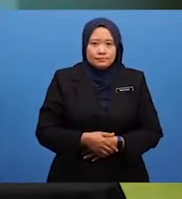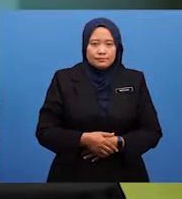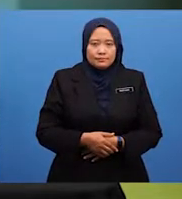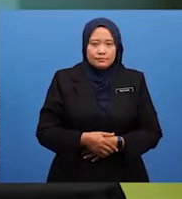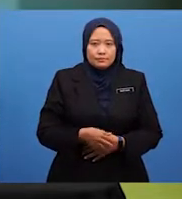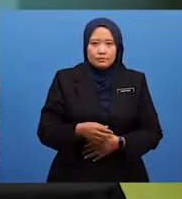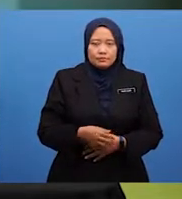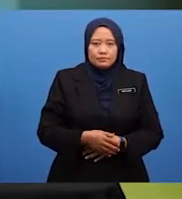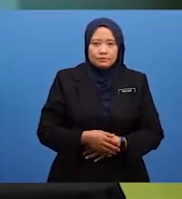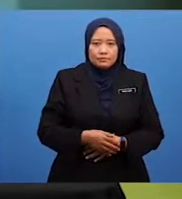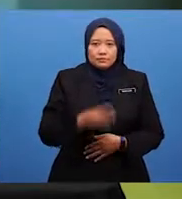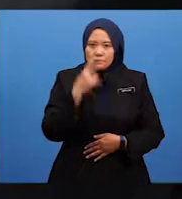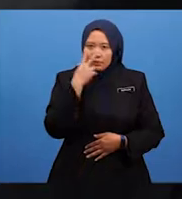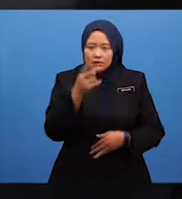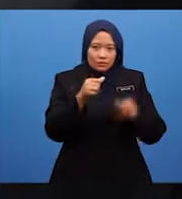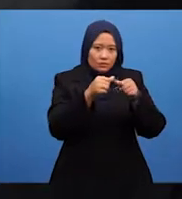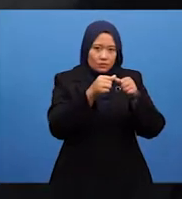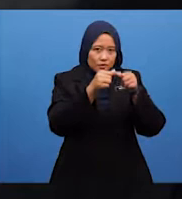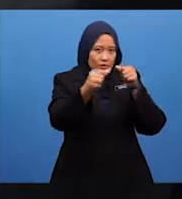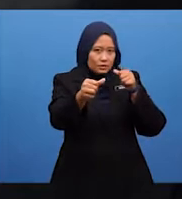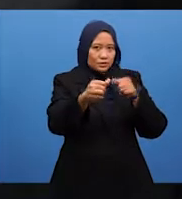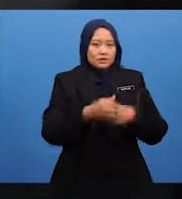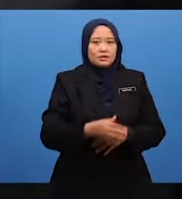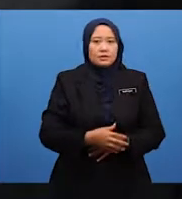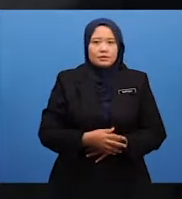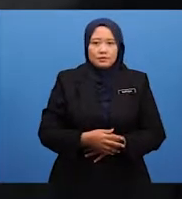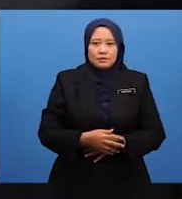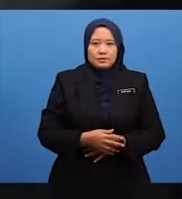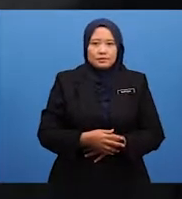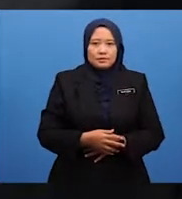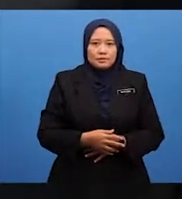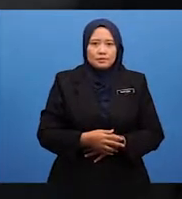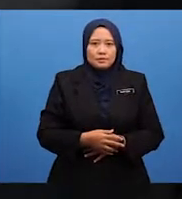Cuba kamu perhatikan jarak yang dilalui troli B.